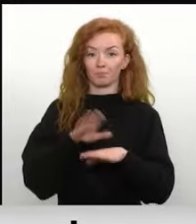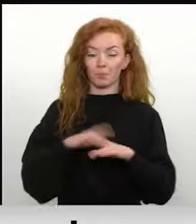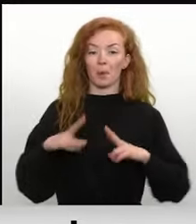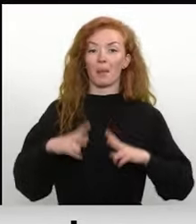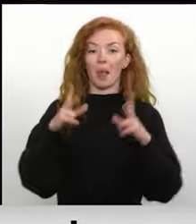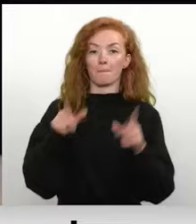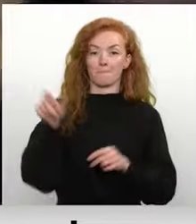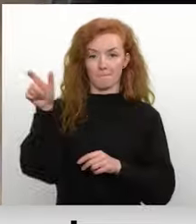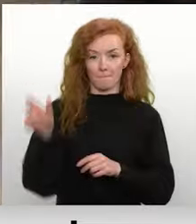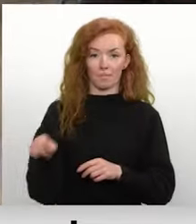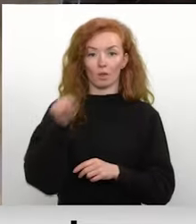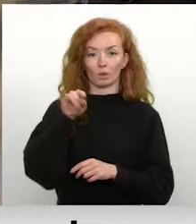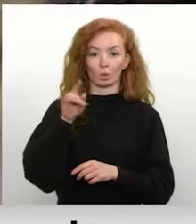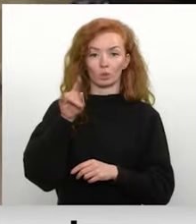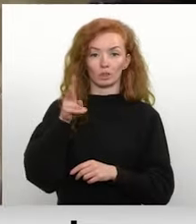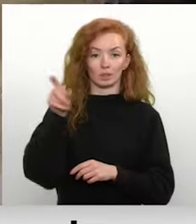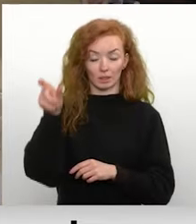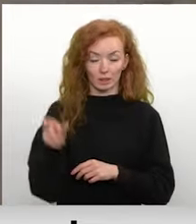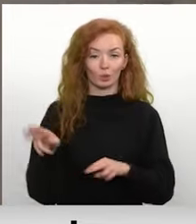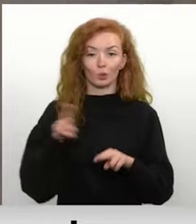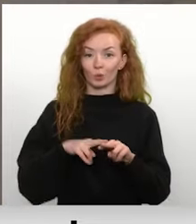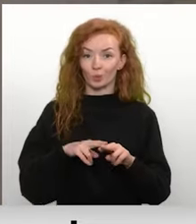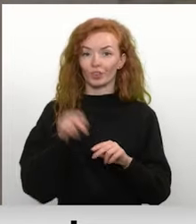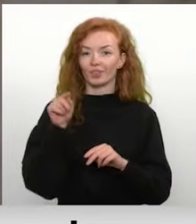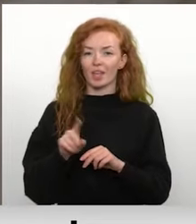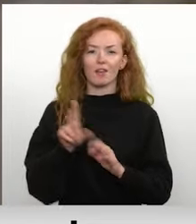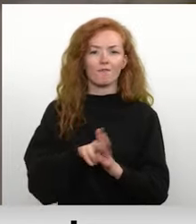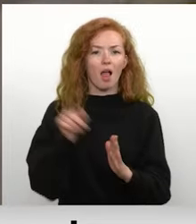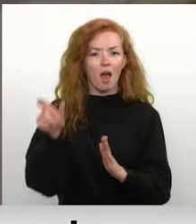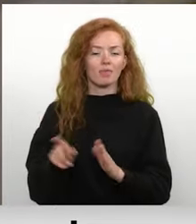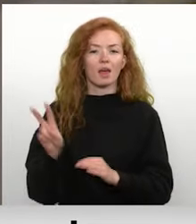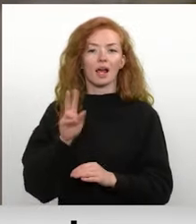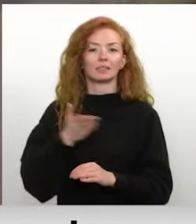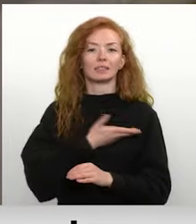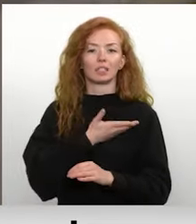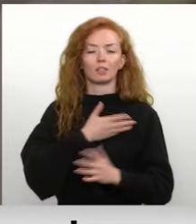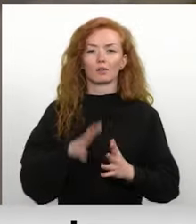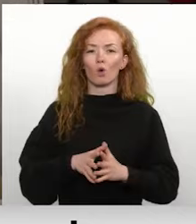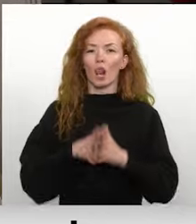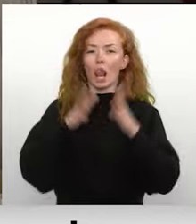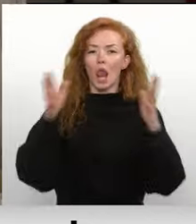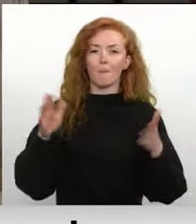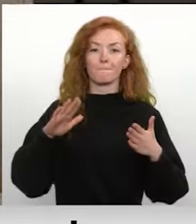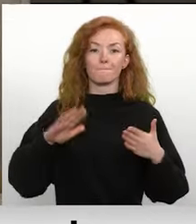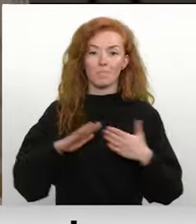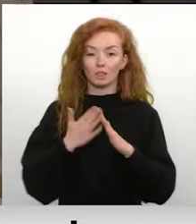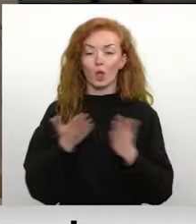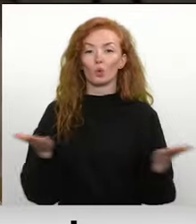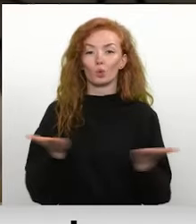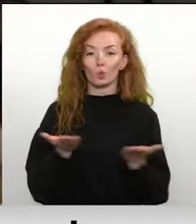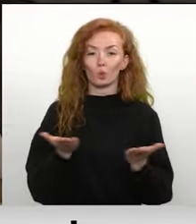premjers Donalds Tusks, un tie ir vēlētāji, kas dzīvo lielajās pilsētās, kuri